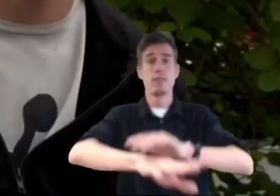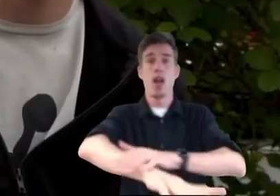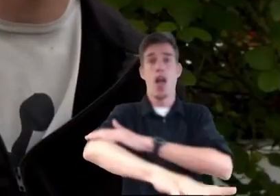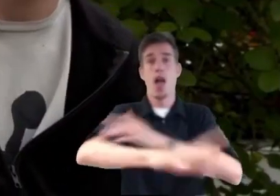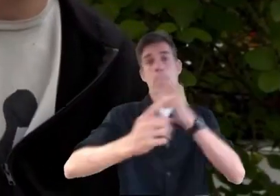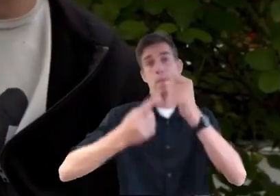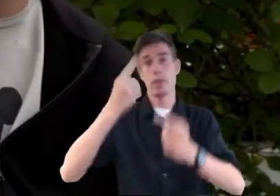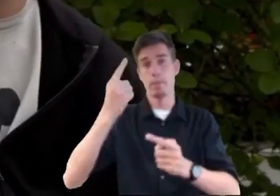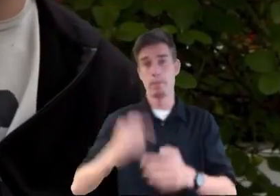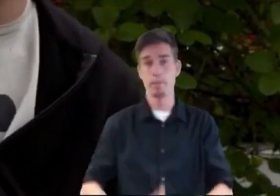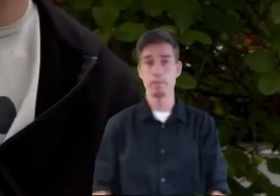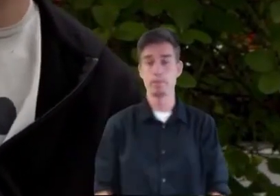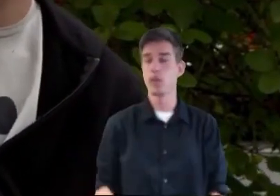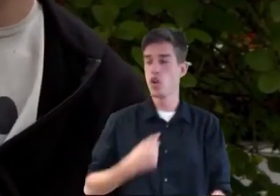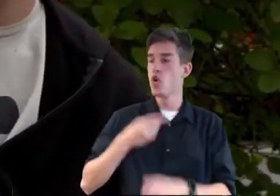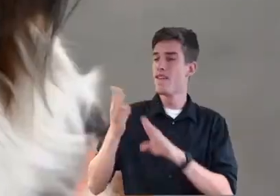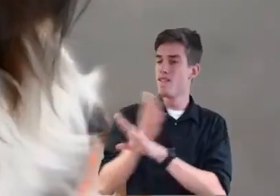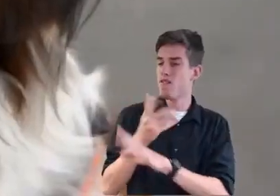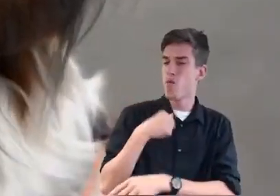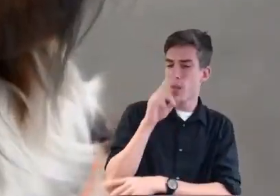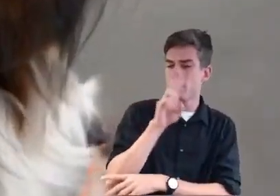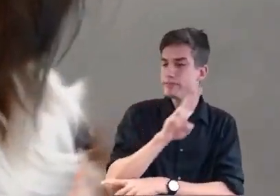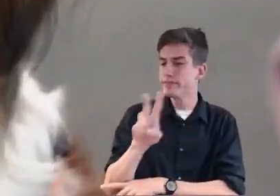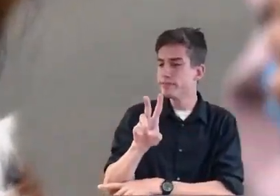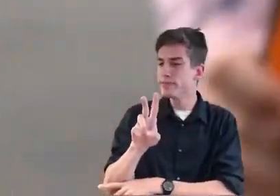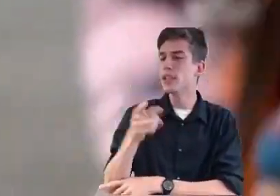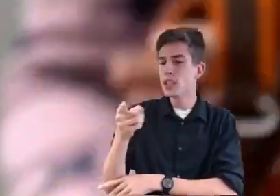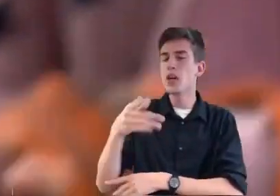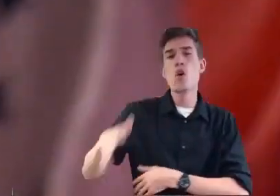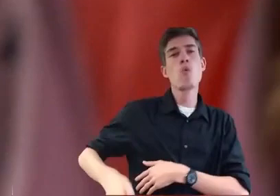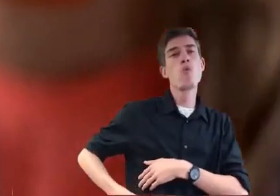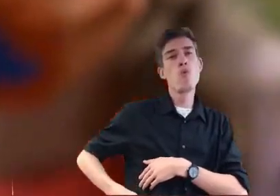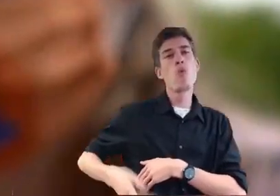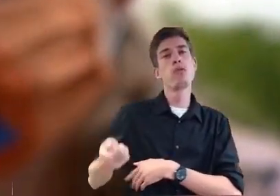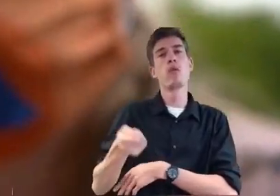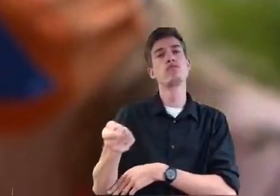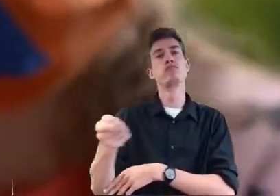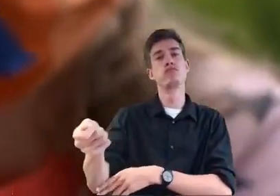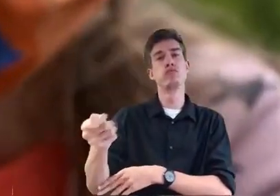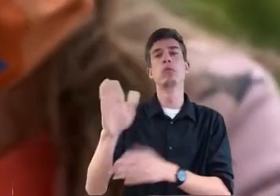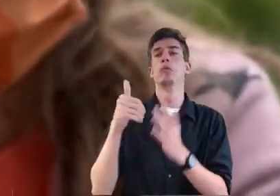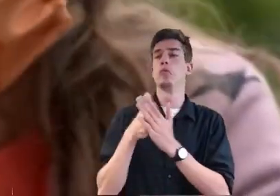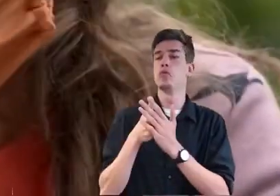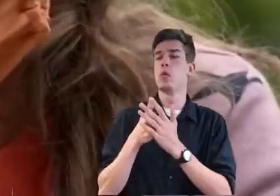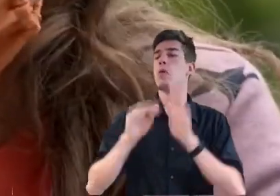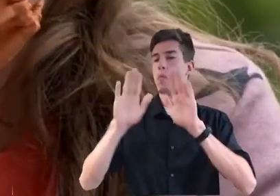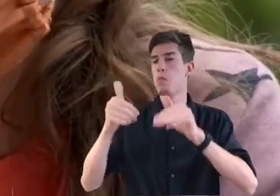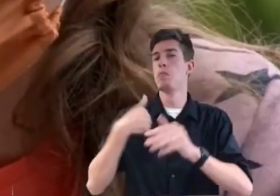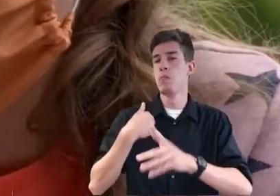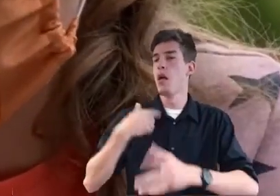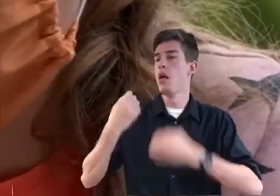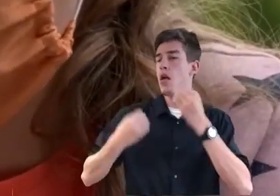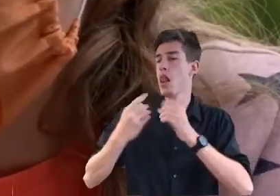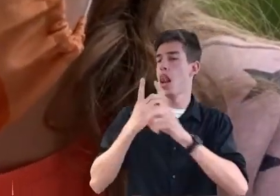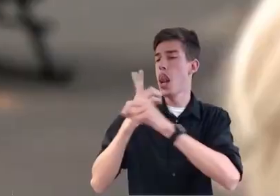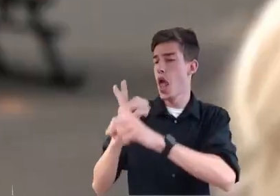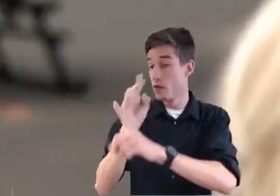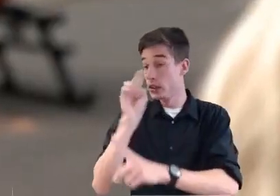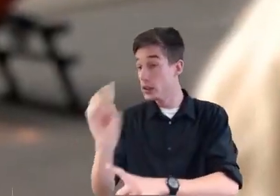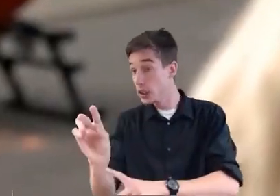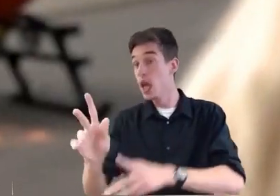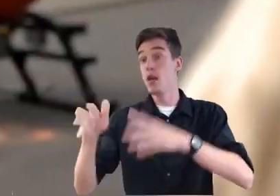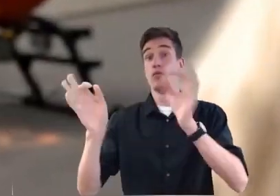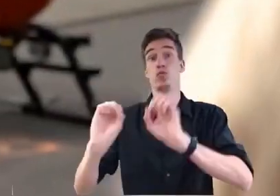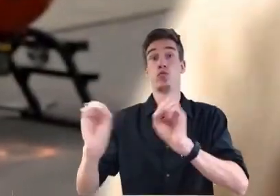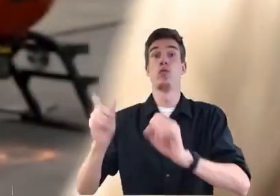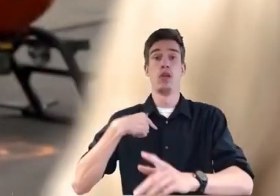Wir haben vorher noch gesehen, dass da welche mit dem Hund Gassi gegangen sind und dann bin ich halt hingelaufen und habe Hilfe geholt. Ich